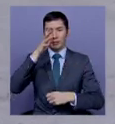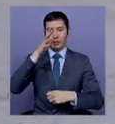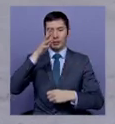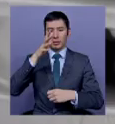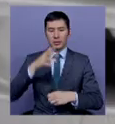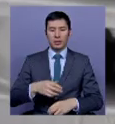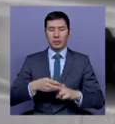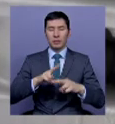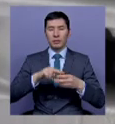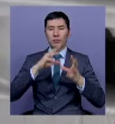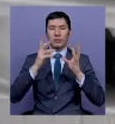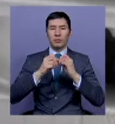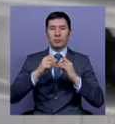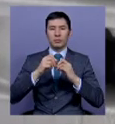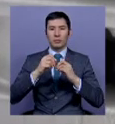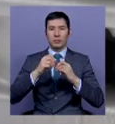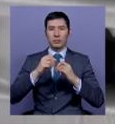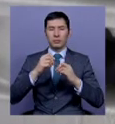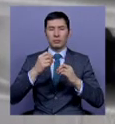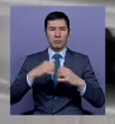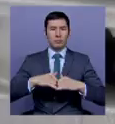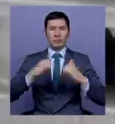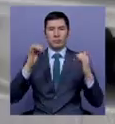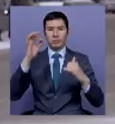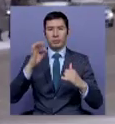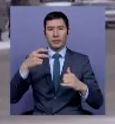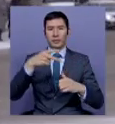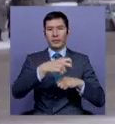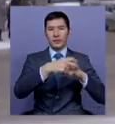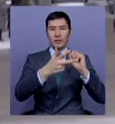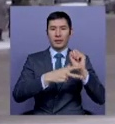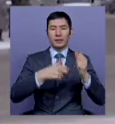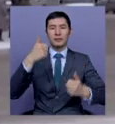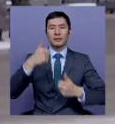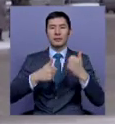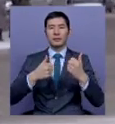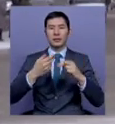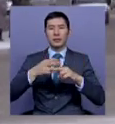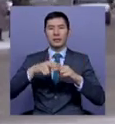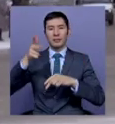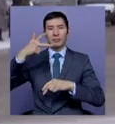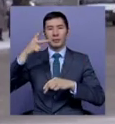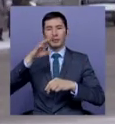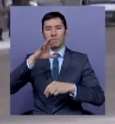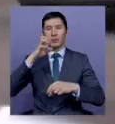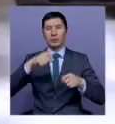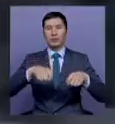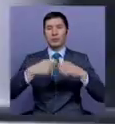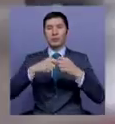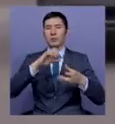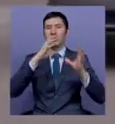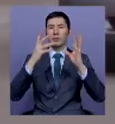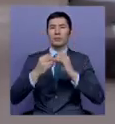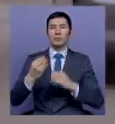болатын жол көлік оқиғасының саны да күрт артыпты. 2018 жылмен салыстырғанда бейнебақылау камералары тіркеген жол